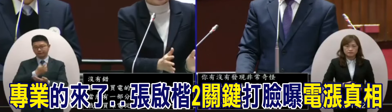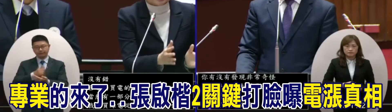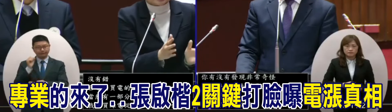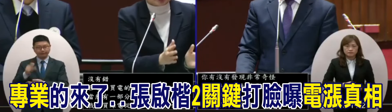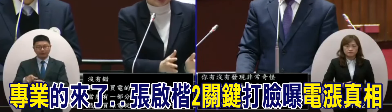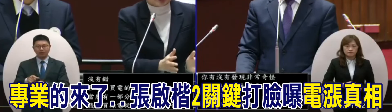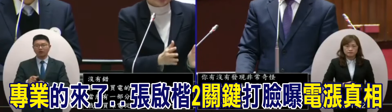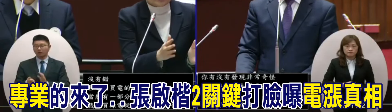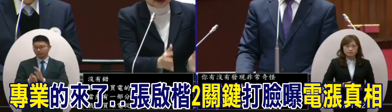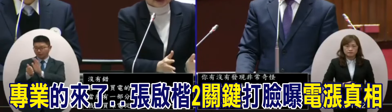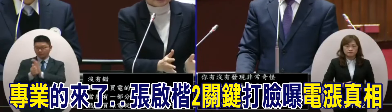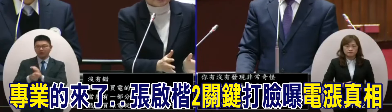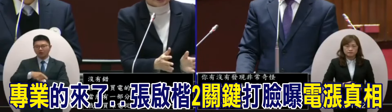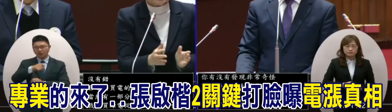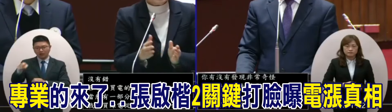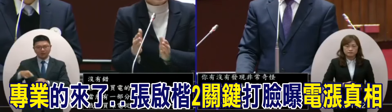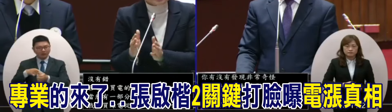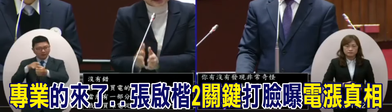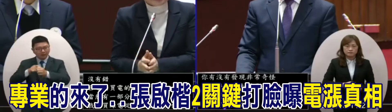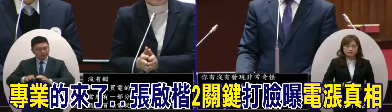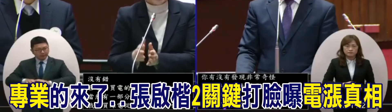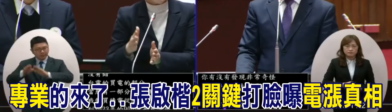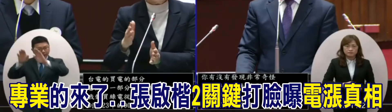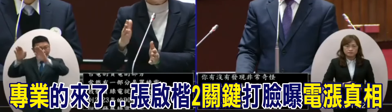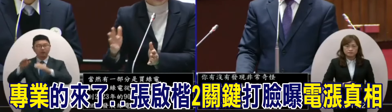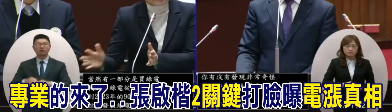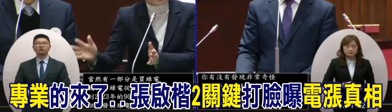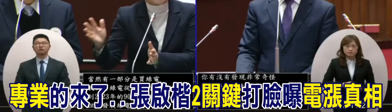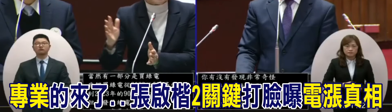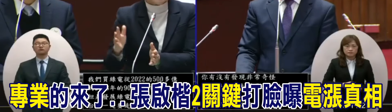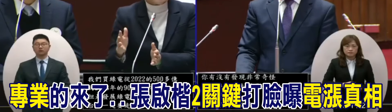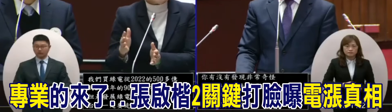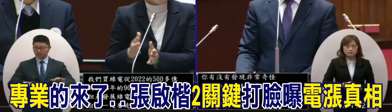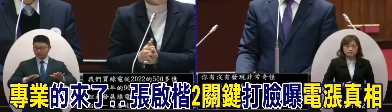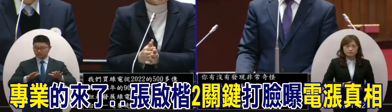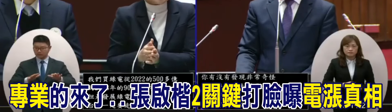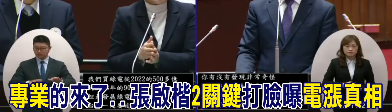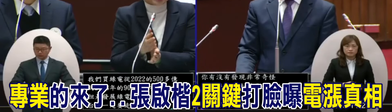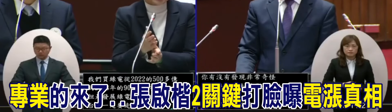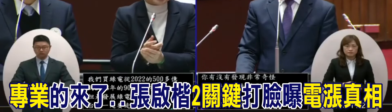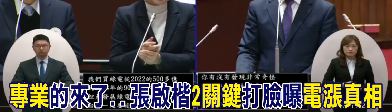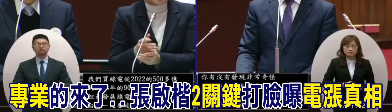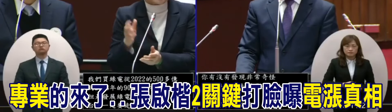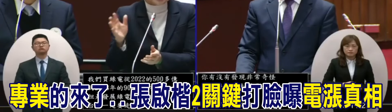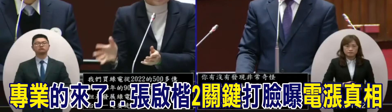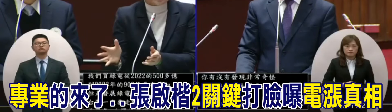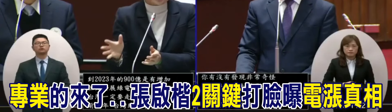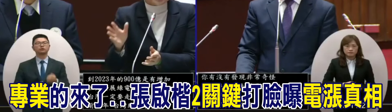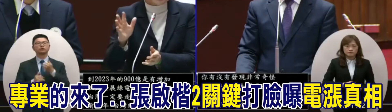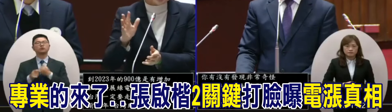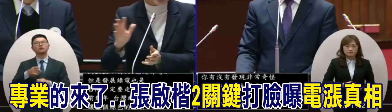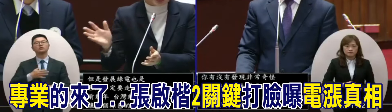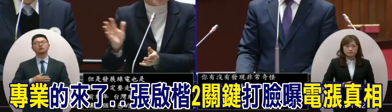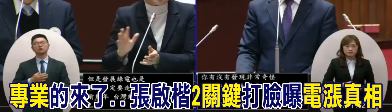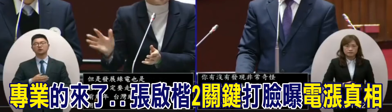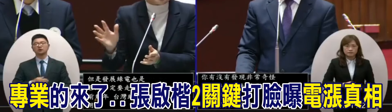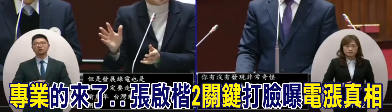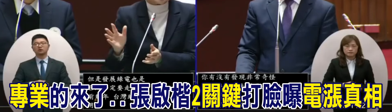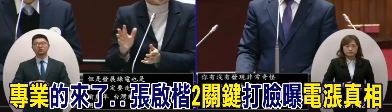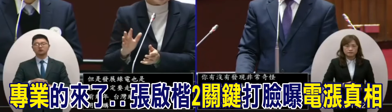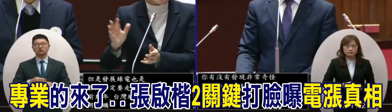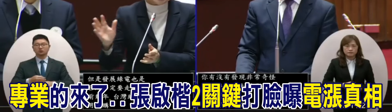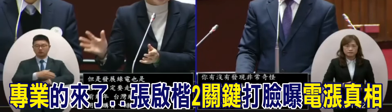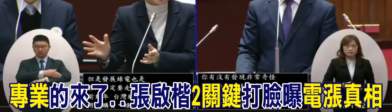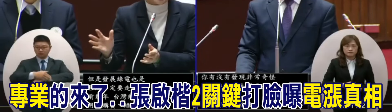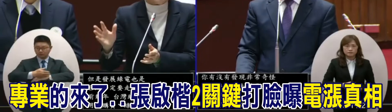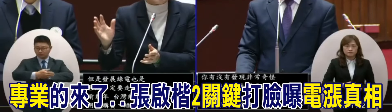的产业能够发展起来。那现在慢慢的，特别委员也知道，离岸风电已经全部